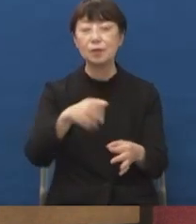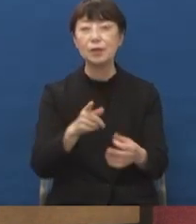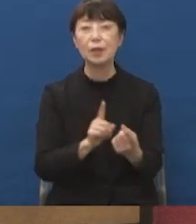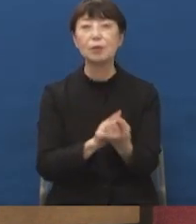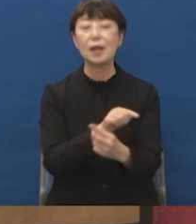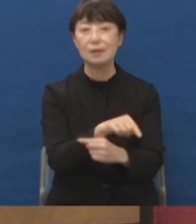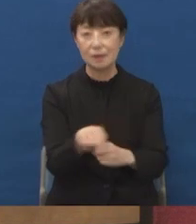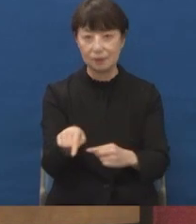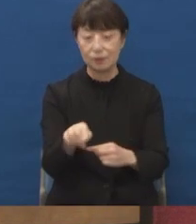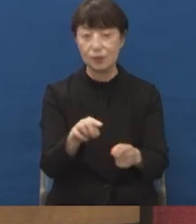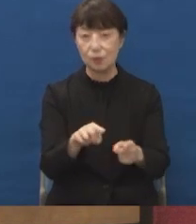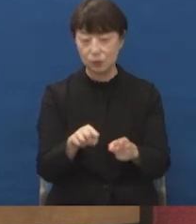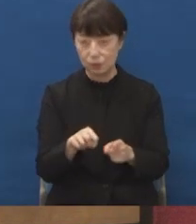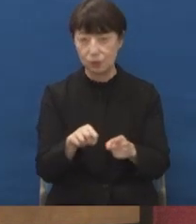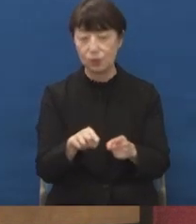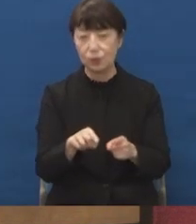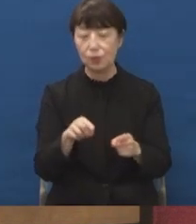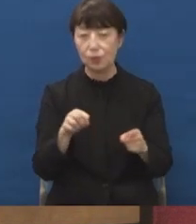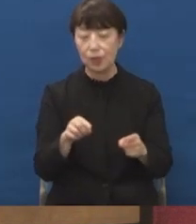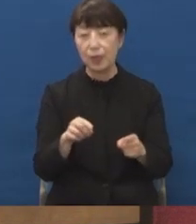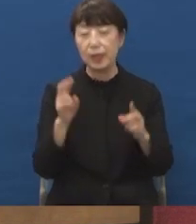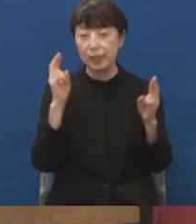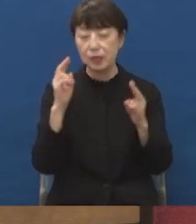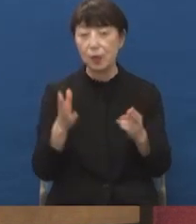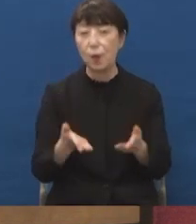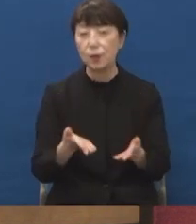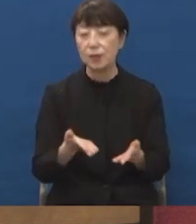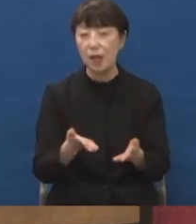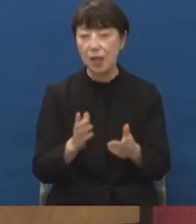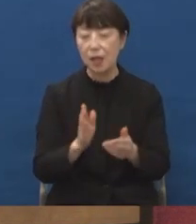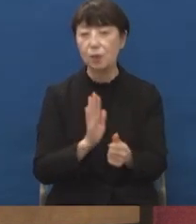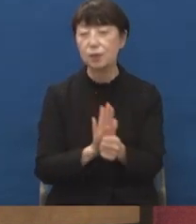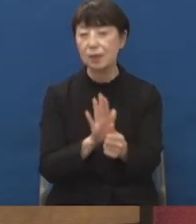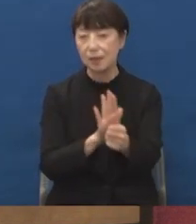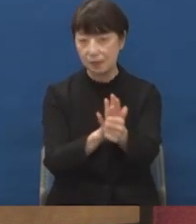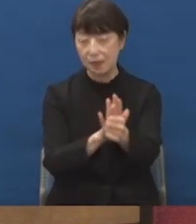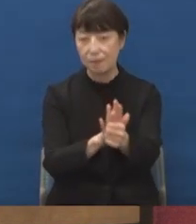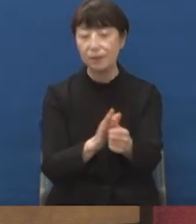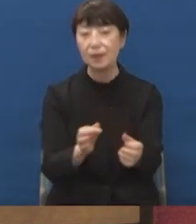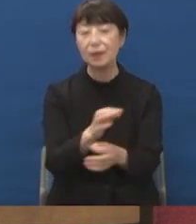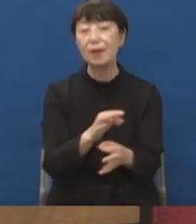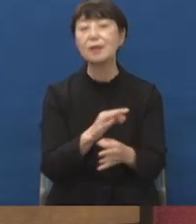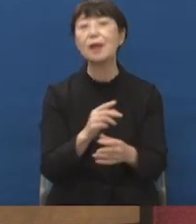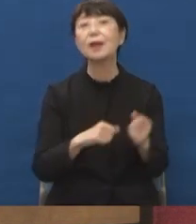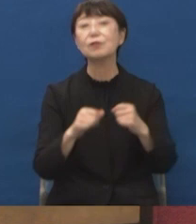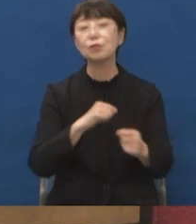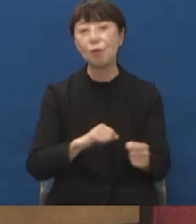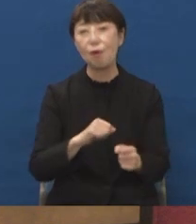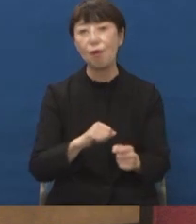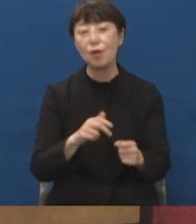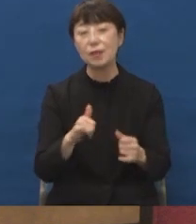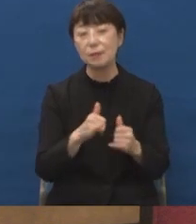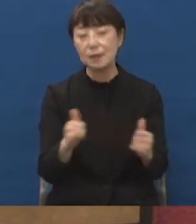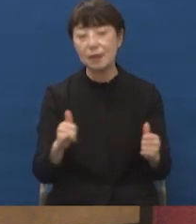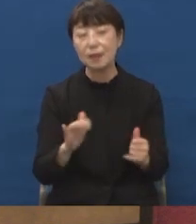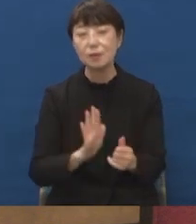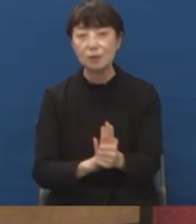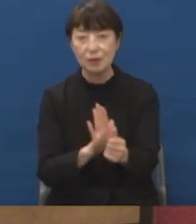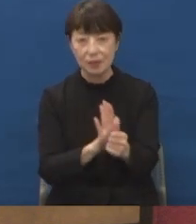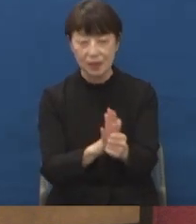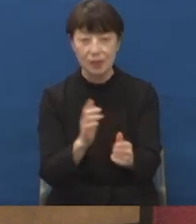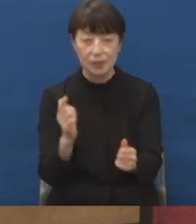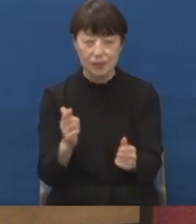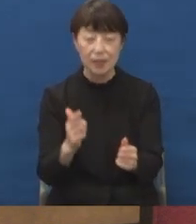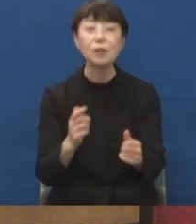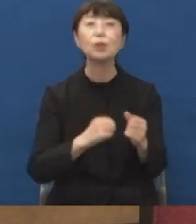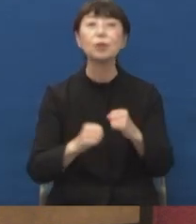対策による事業者の下支え、本市の経済活動や市民生活の下支えにしっかりとした取り組